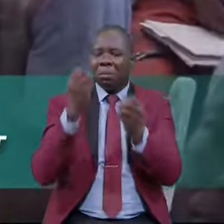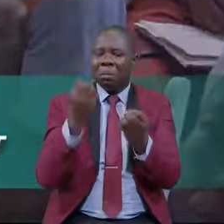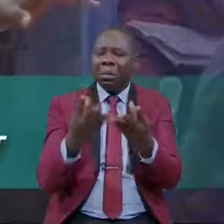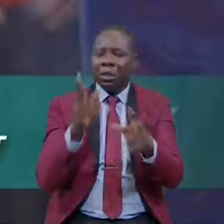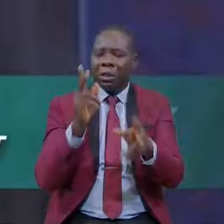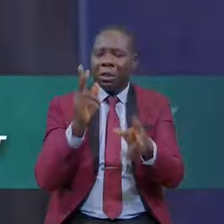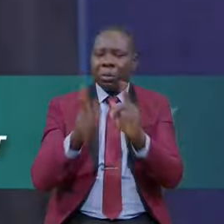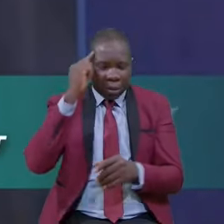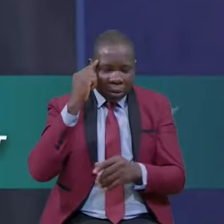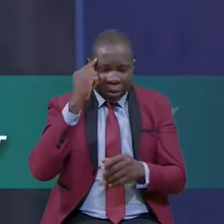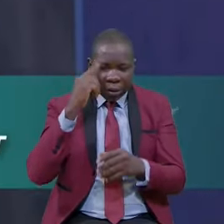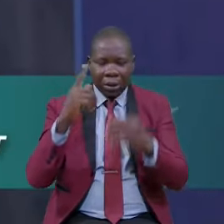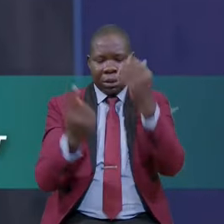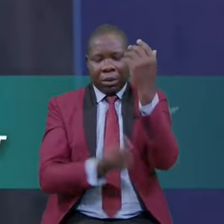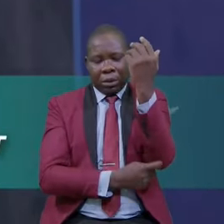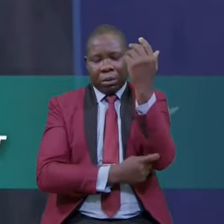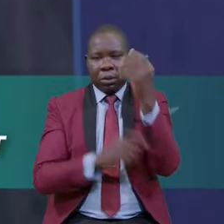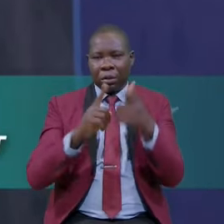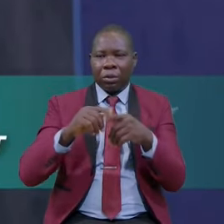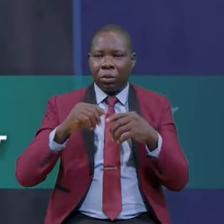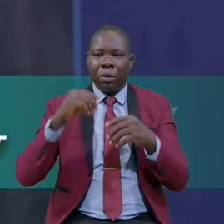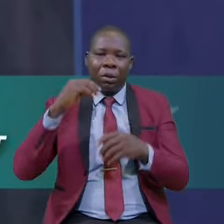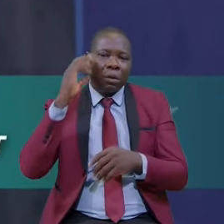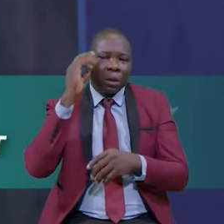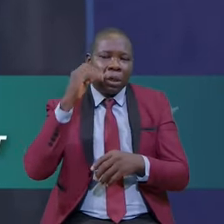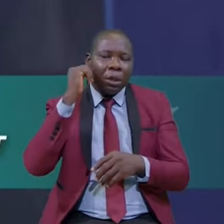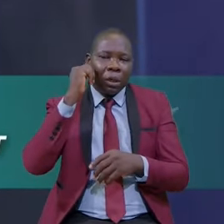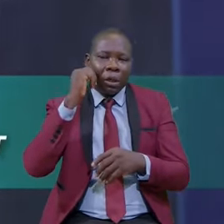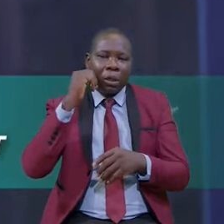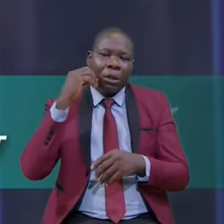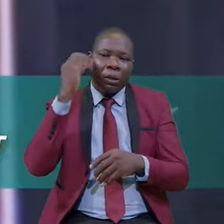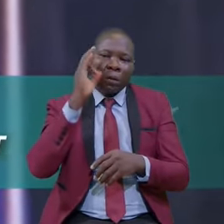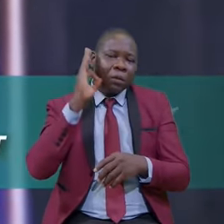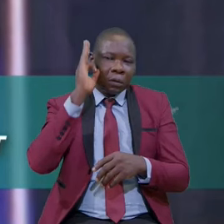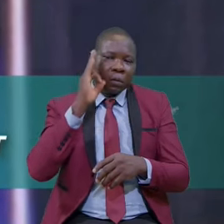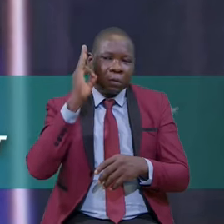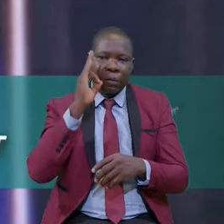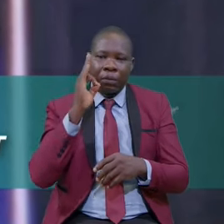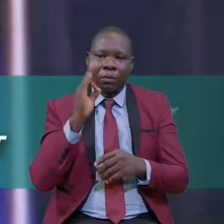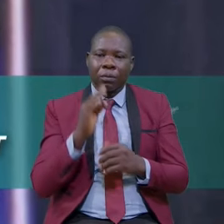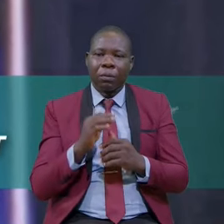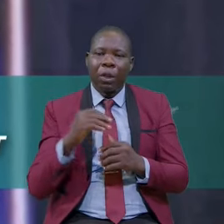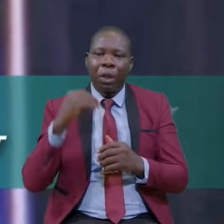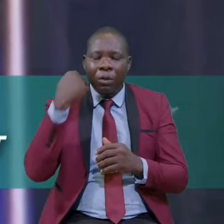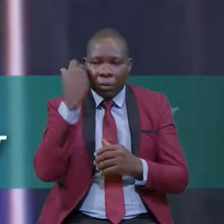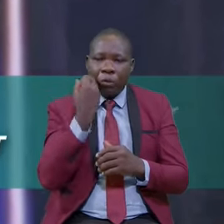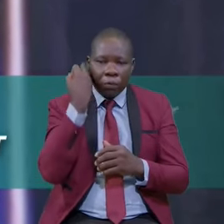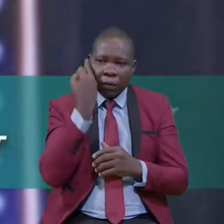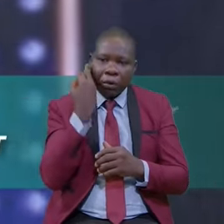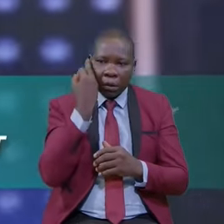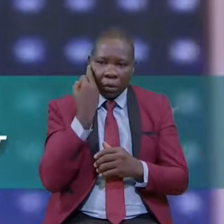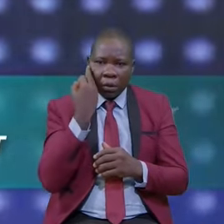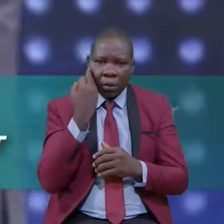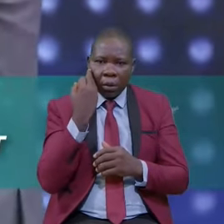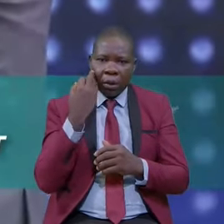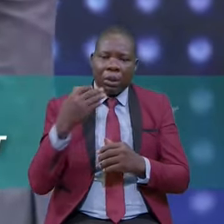pour l'immoralité. Résiste aussi. Mais il y a la tentation à s'asseoir. Ça, c'est une tentation. Il y